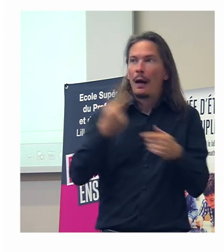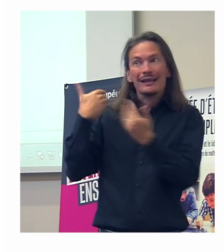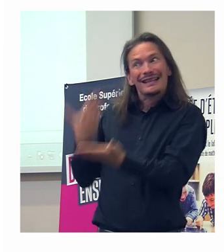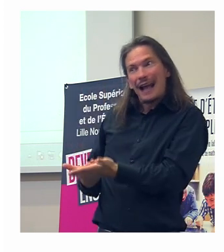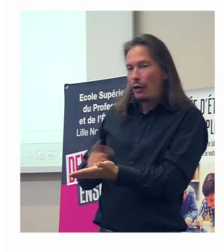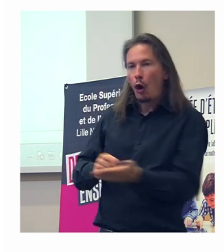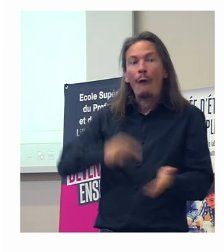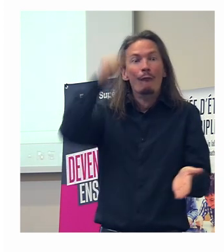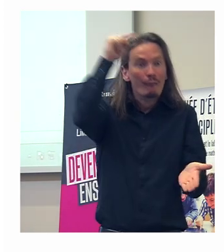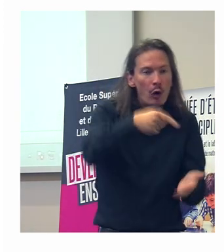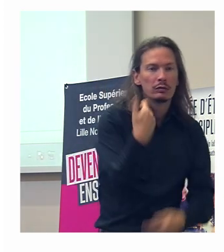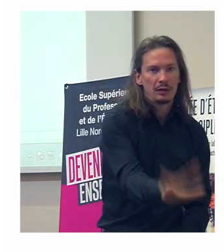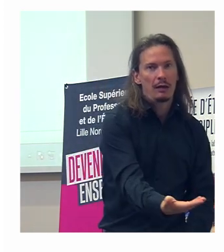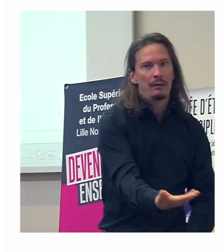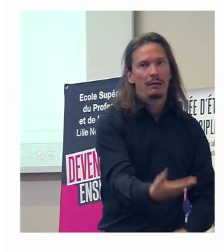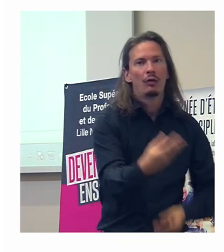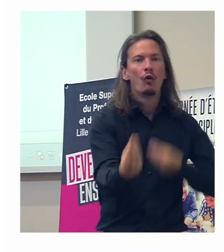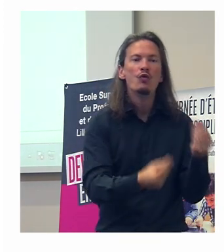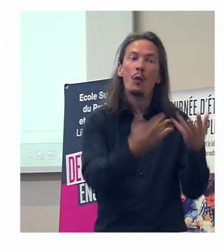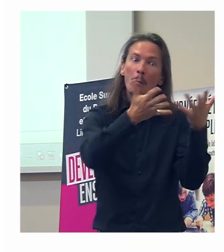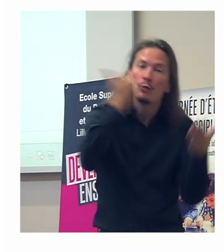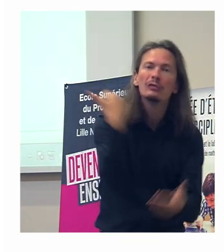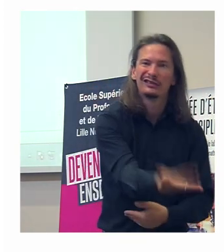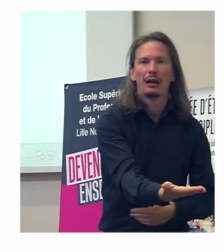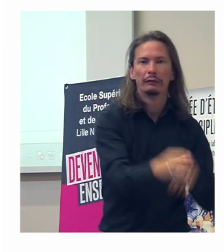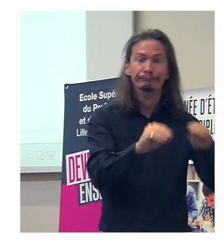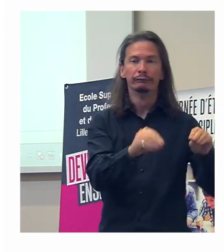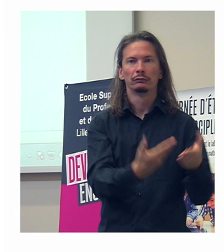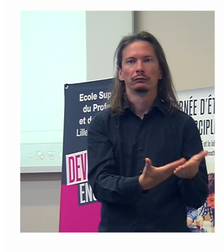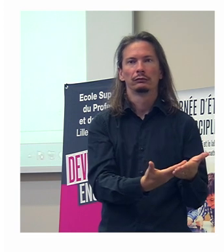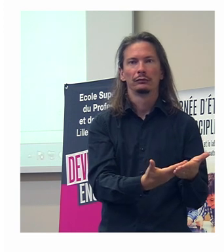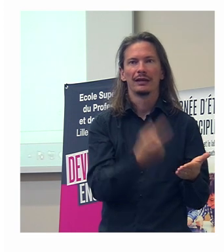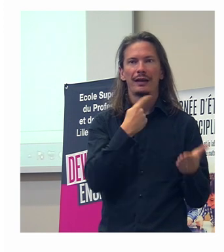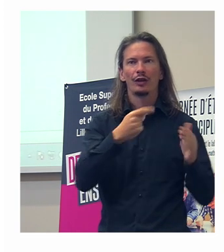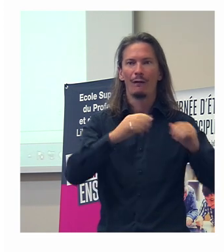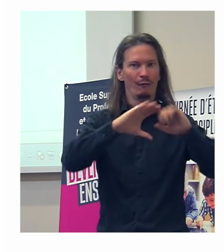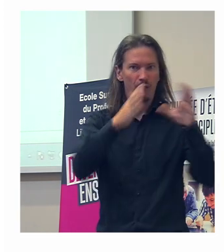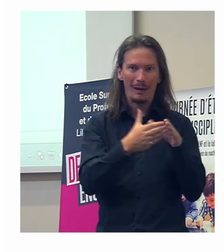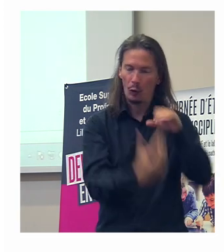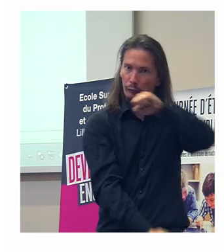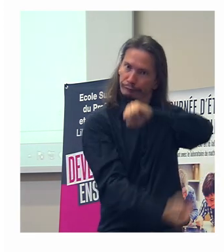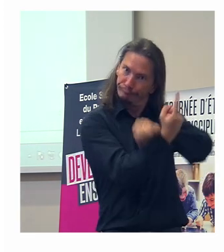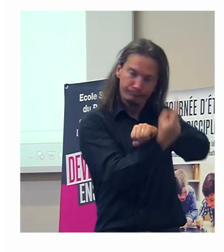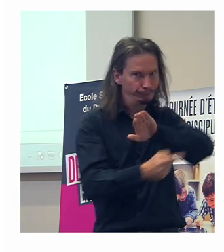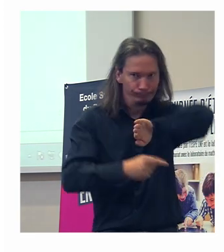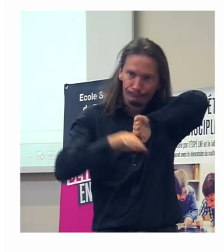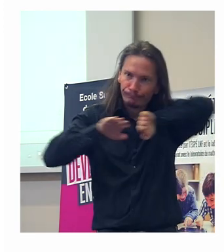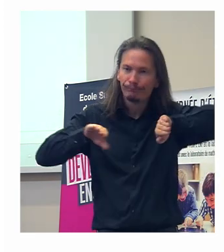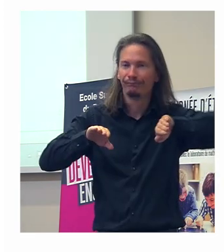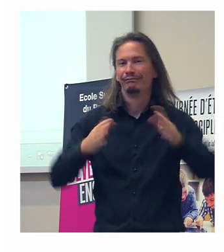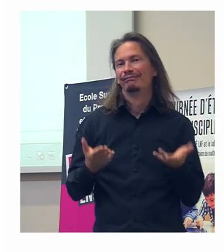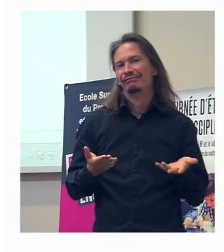être ou de ce qui est souhaitable. C'est donc une formation à part, qui n'est pas